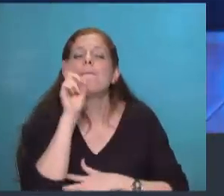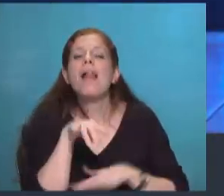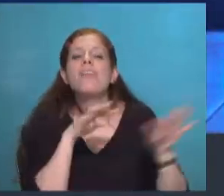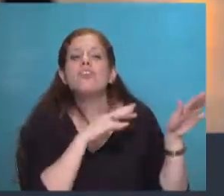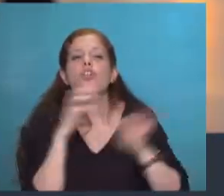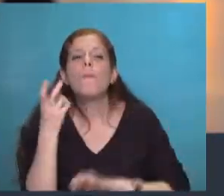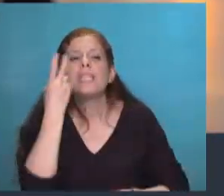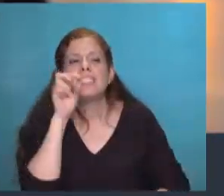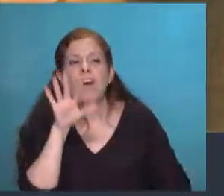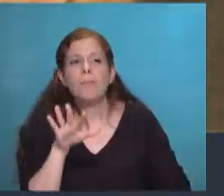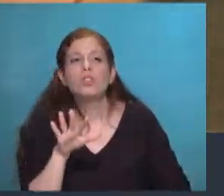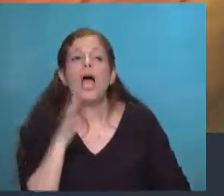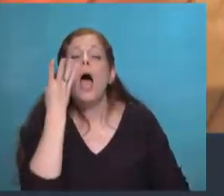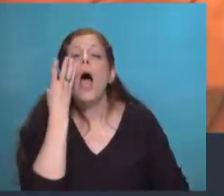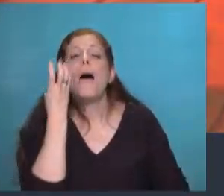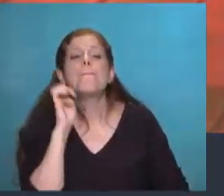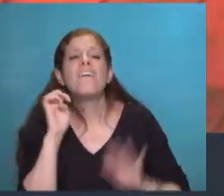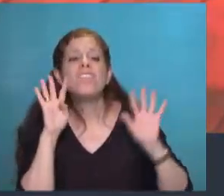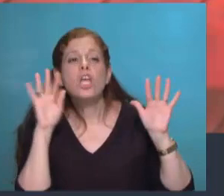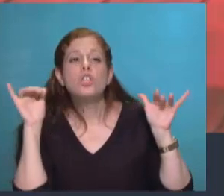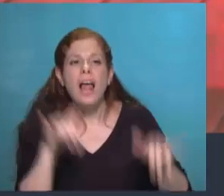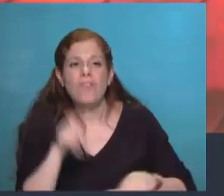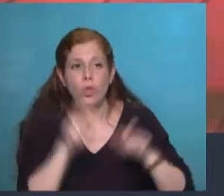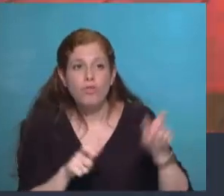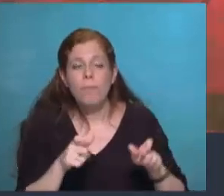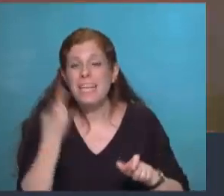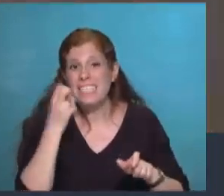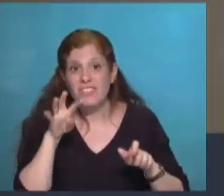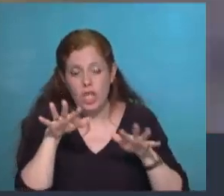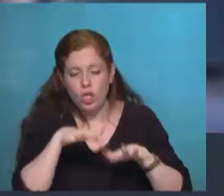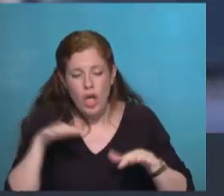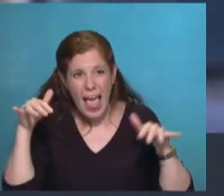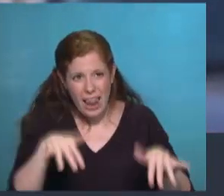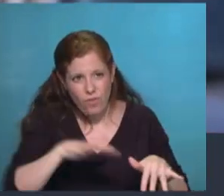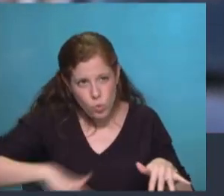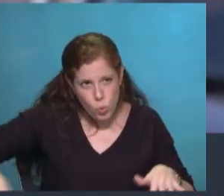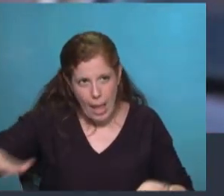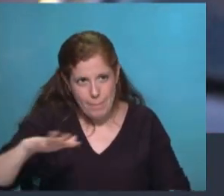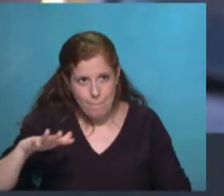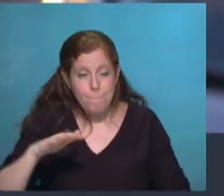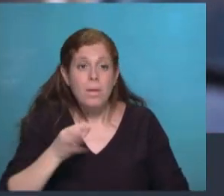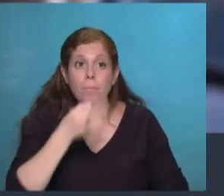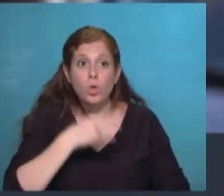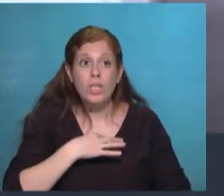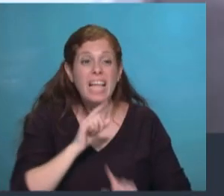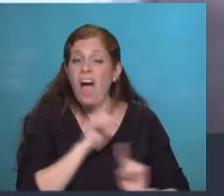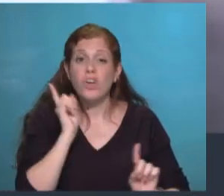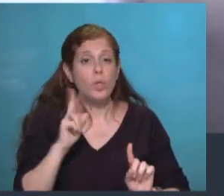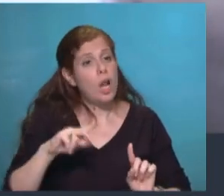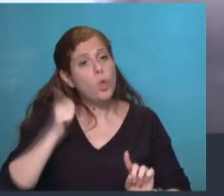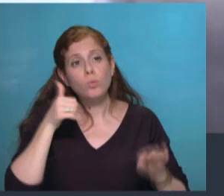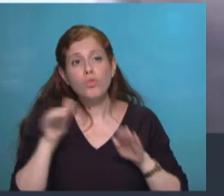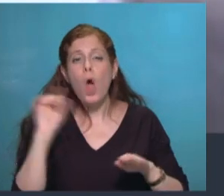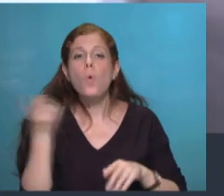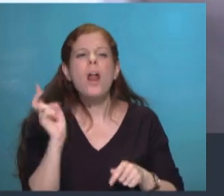ב-1925. 49,000 תושבים על פני 29,000 דונמים. אם את שואלת אותי, אף אחד לא צריך להיות ראש ממשלה. כולם